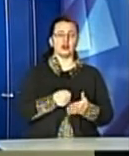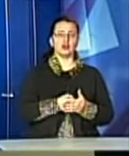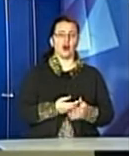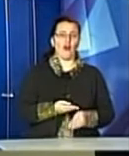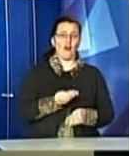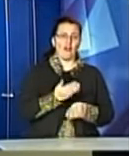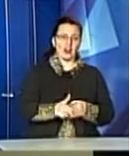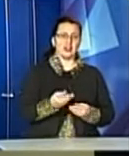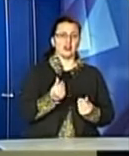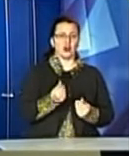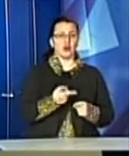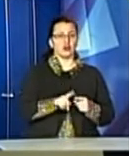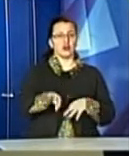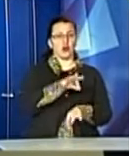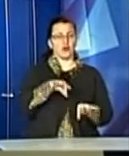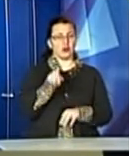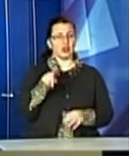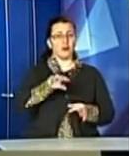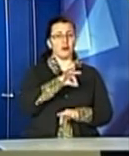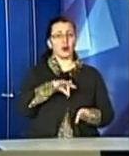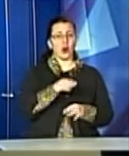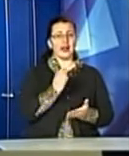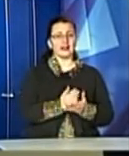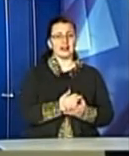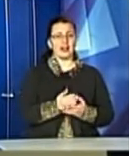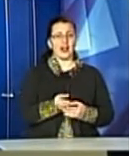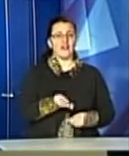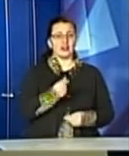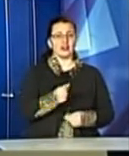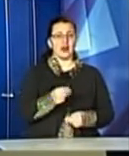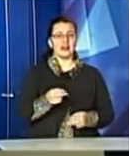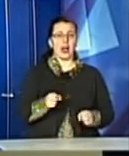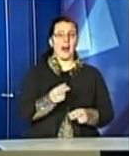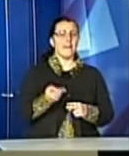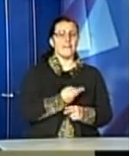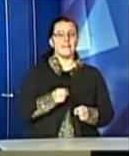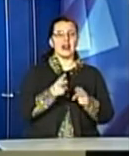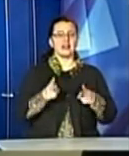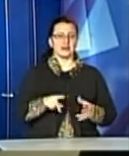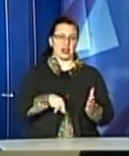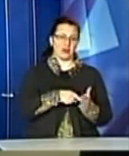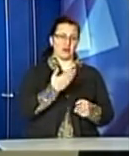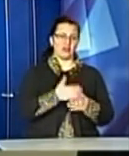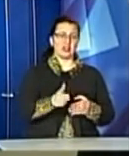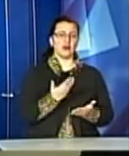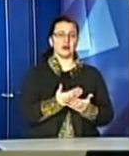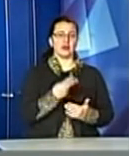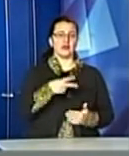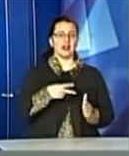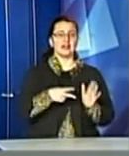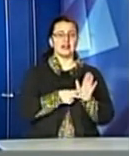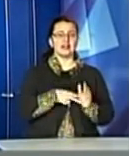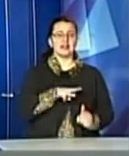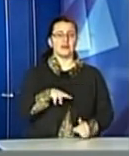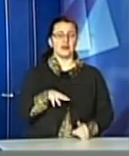проекту. В них є проект фінансування безпеки міста, так? Тобто вони виділяють близько 27 мільйонів євро. Під